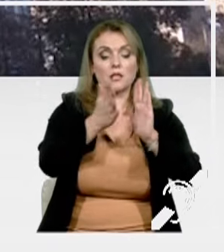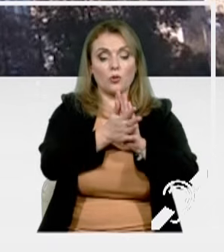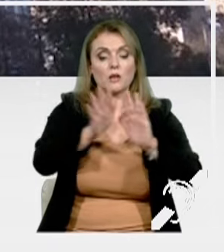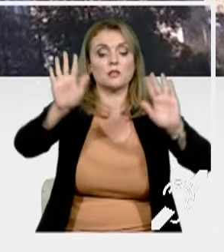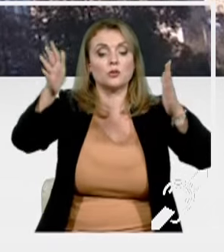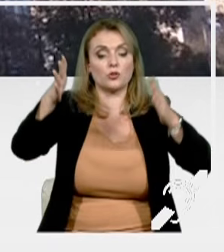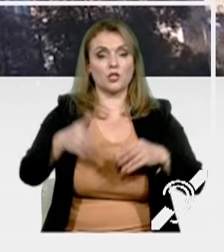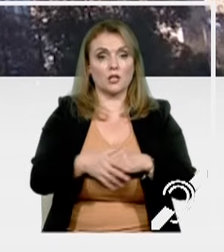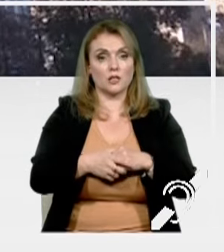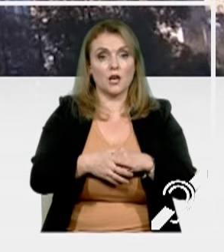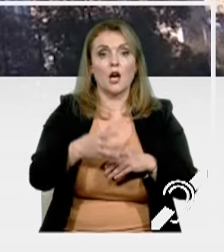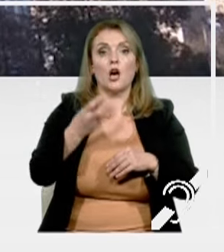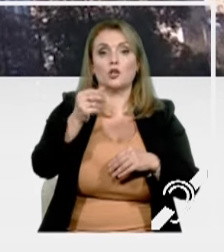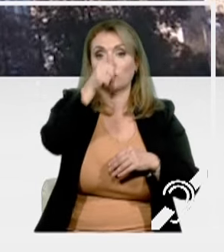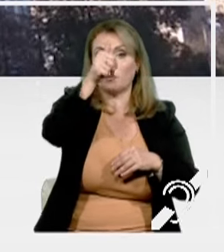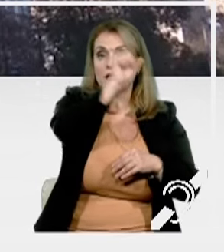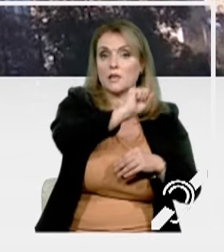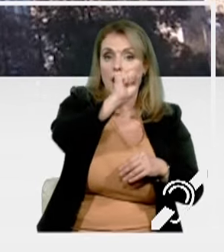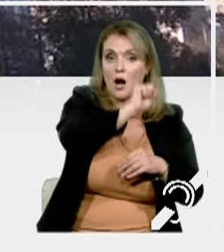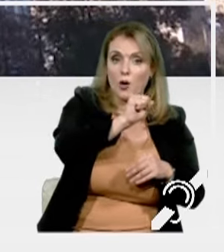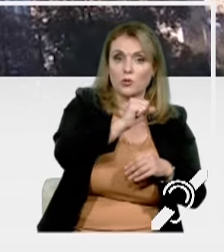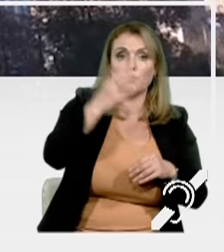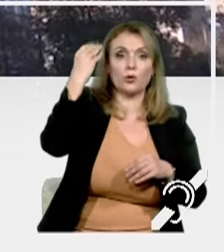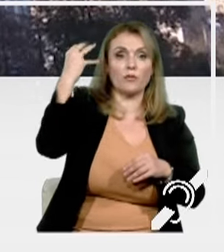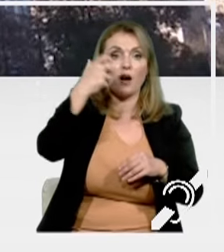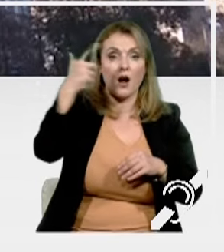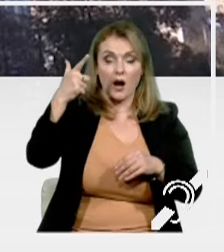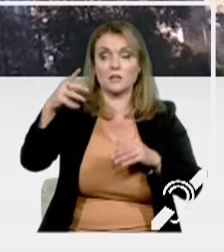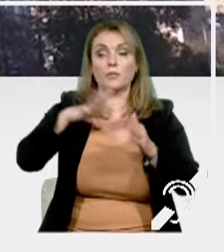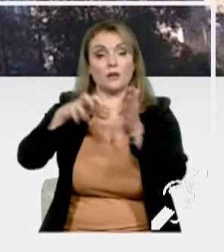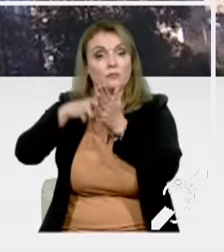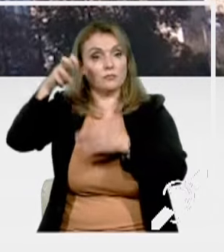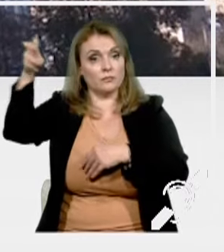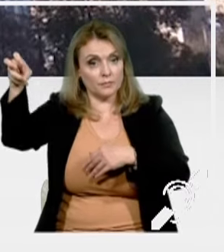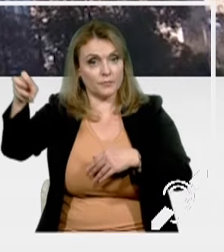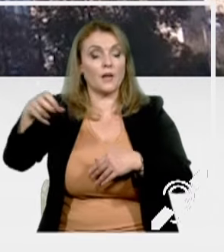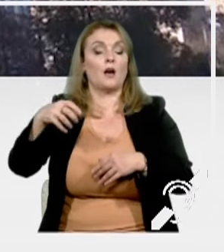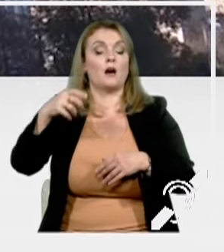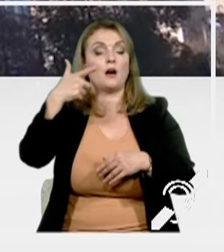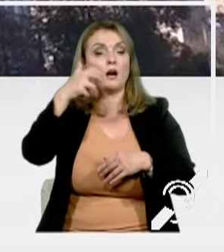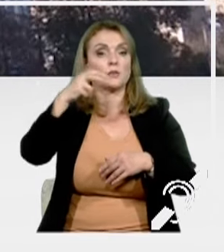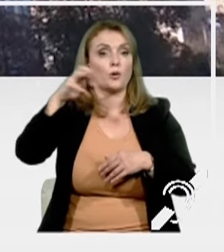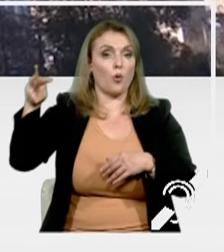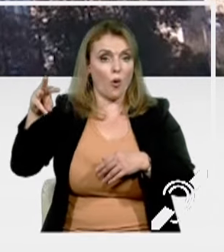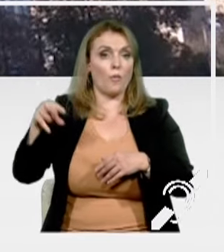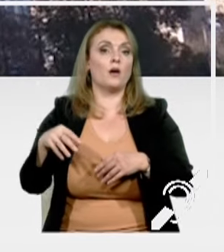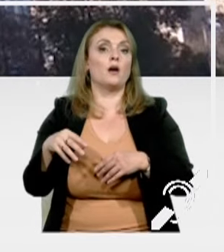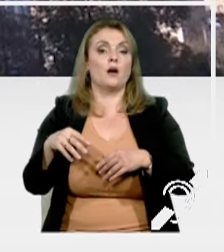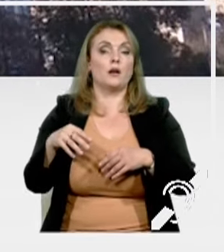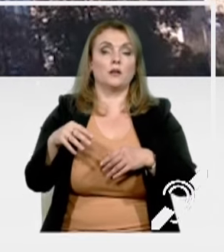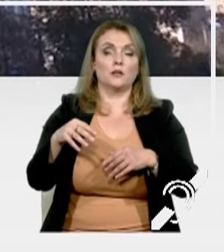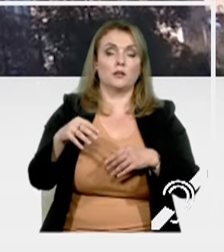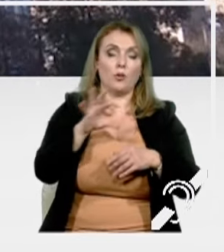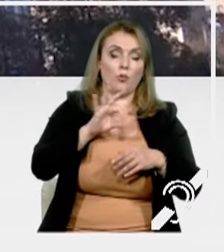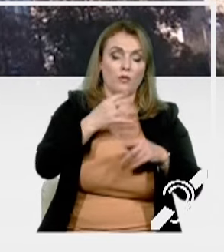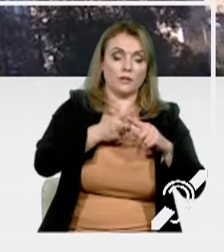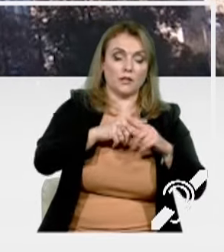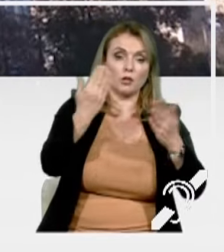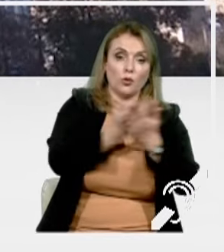urgență. Încă în luna august, Moldova Gaz a solicitat un răspuns de la Gazprom privind livrarea gazelor rusești și prin rute